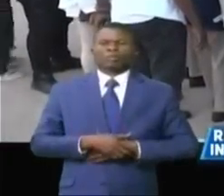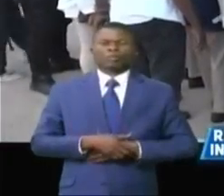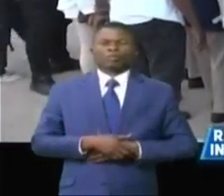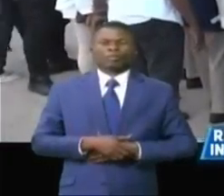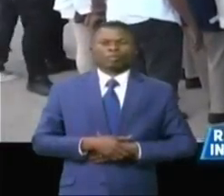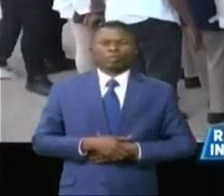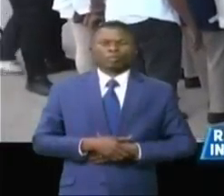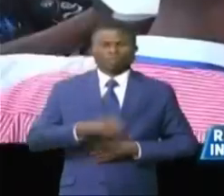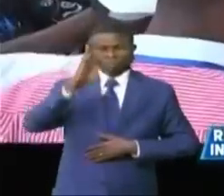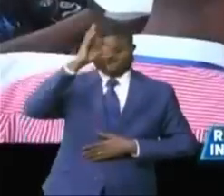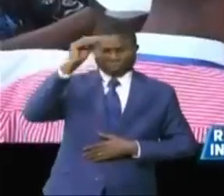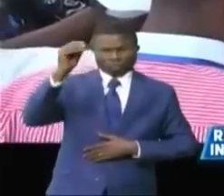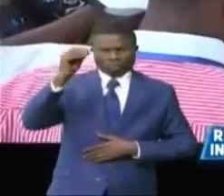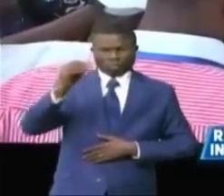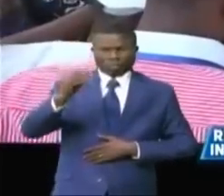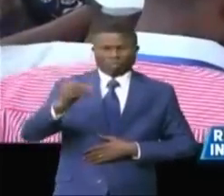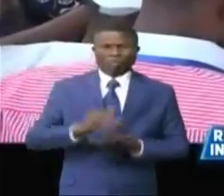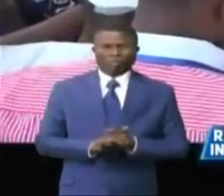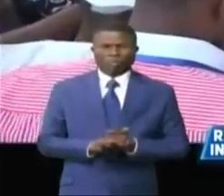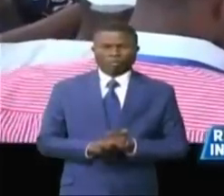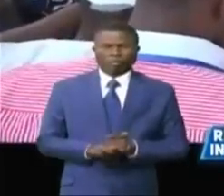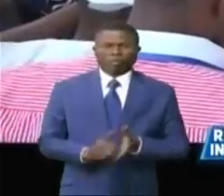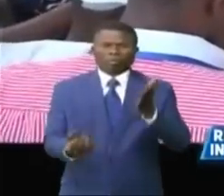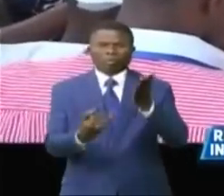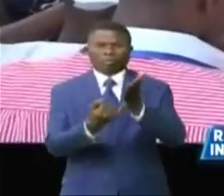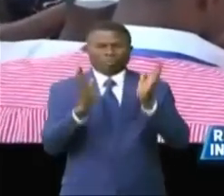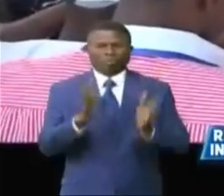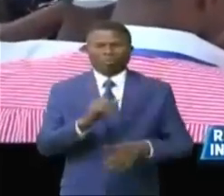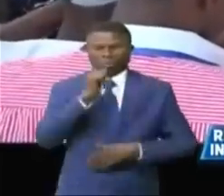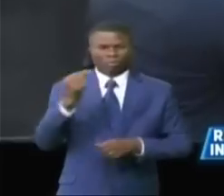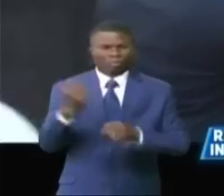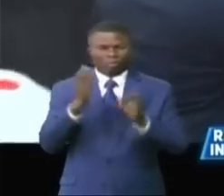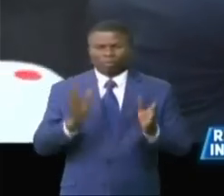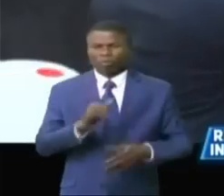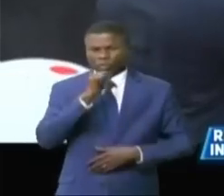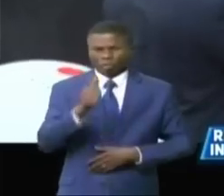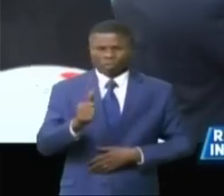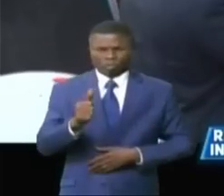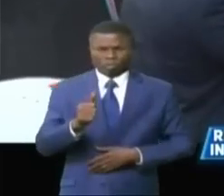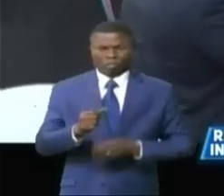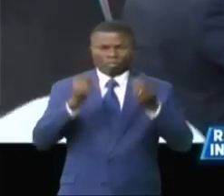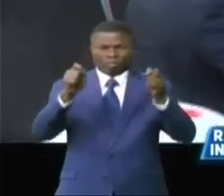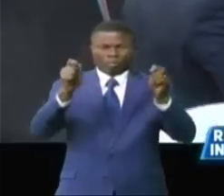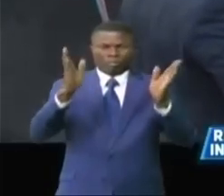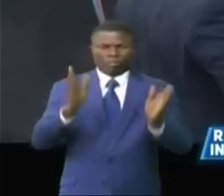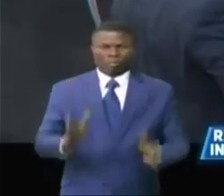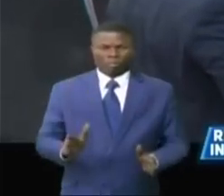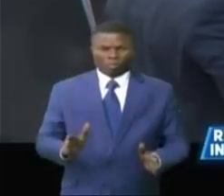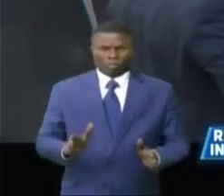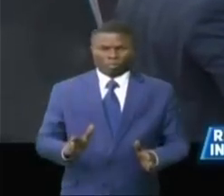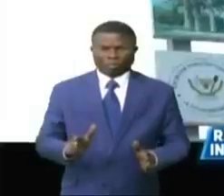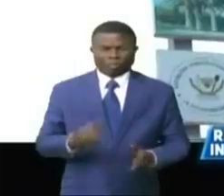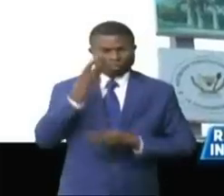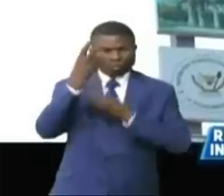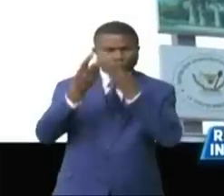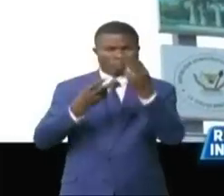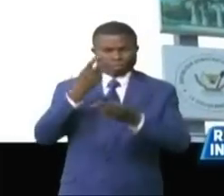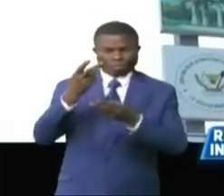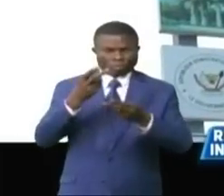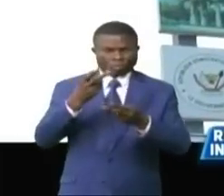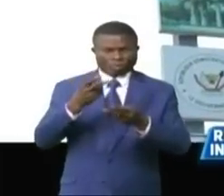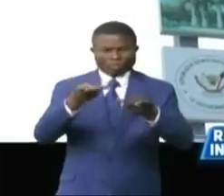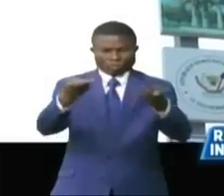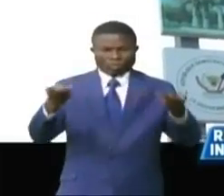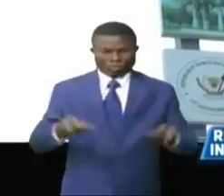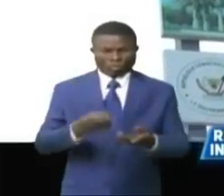Ces hommes en casque ne sont pas des ingénieurs, moins encore des ouvriers. Ce sont des journalistes qui ont effectué une visite où est érigé le